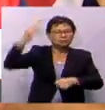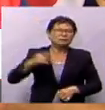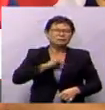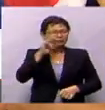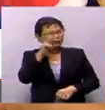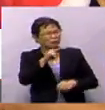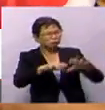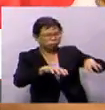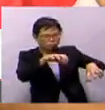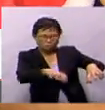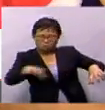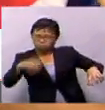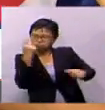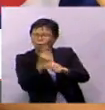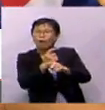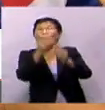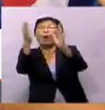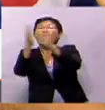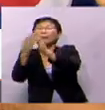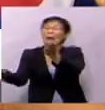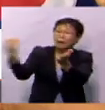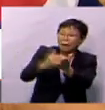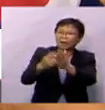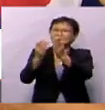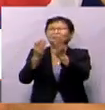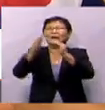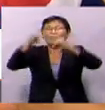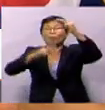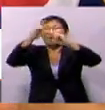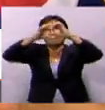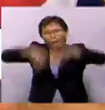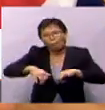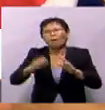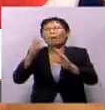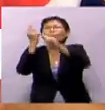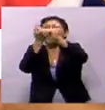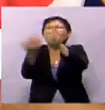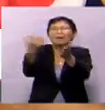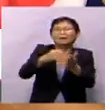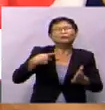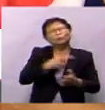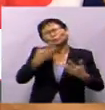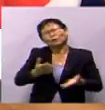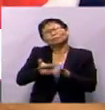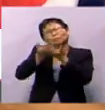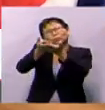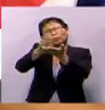kawasan-kawasan tertentu untuk urban redevelopment. Sebab kita telah utarakan, kementerian telah utarakan kepada Yang Maha